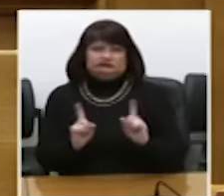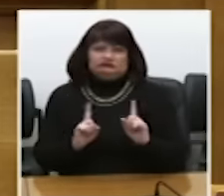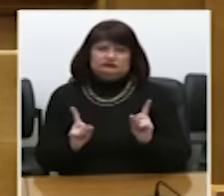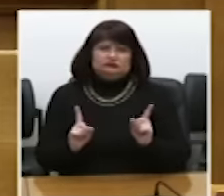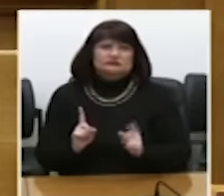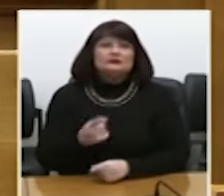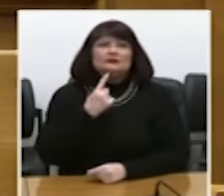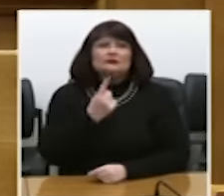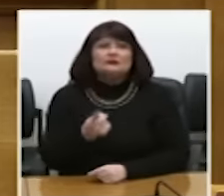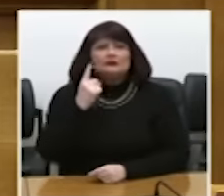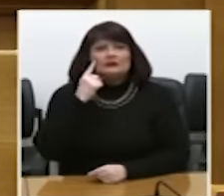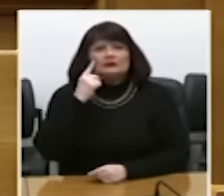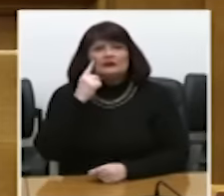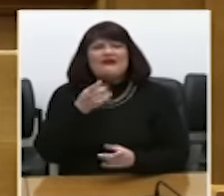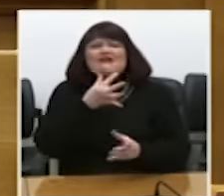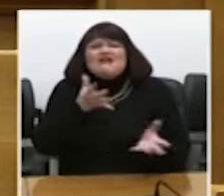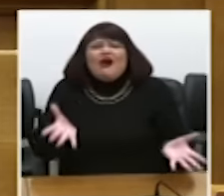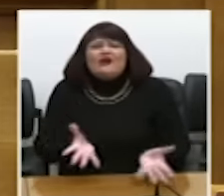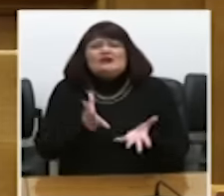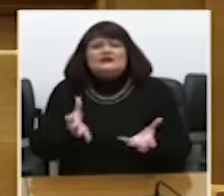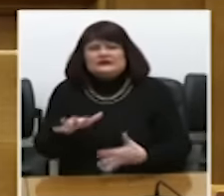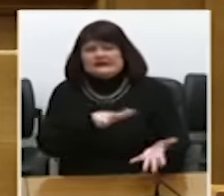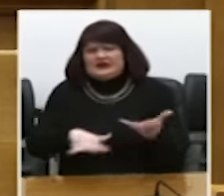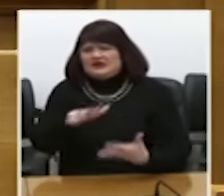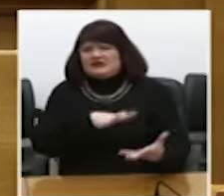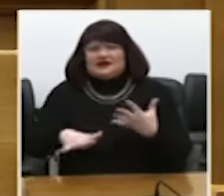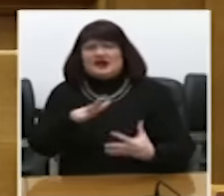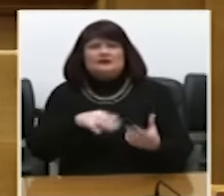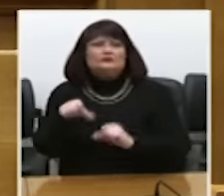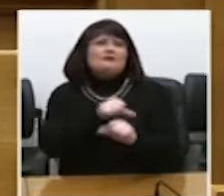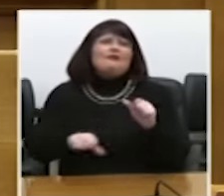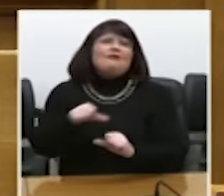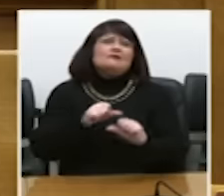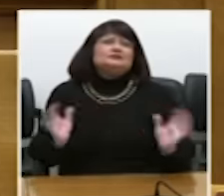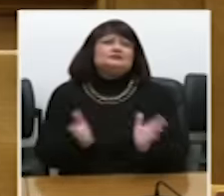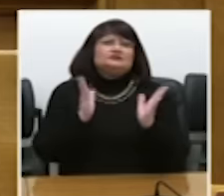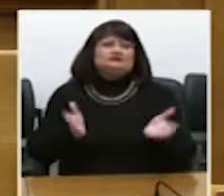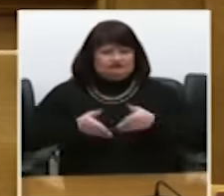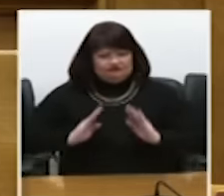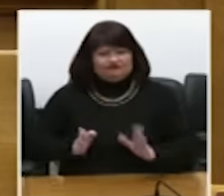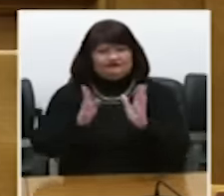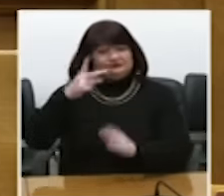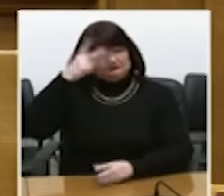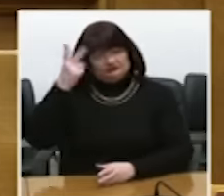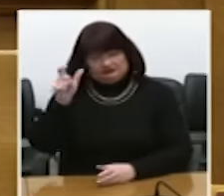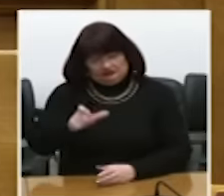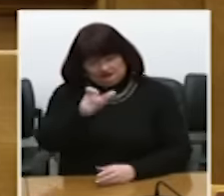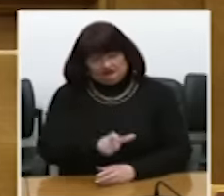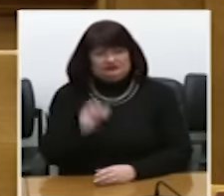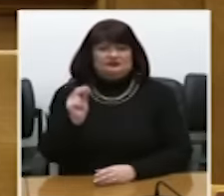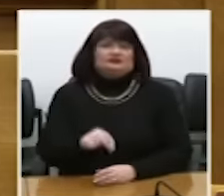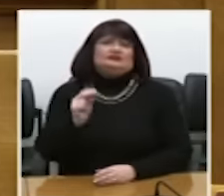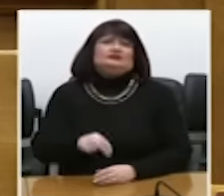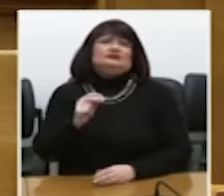της σαλαμοποίησης των αλλαγών, τις οποίες θέλετε να περάσετε στην άσκηση του εκλογικού δικαιώματος και τον εκλογικό